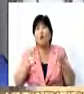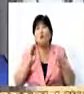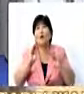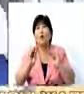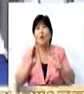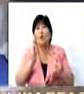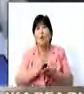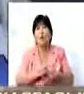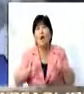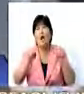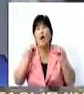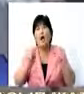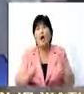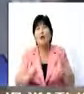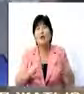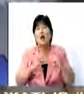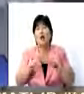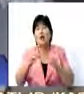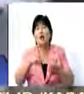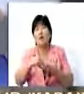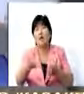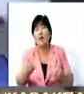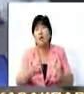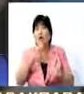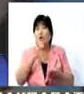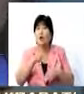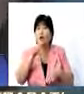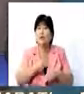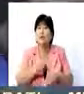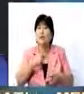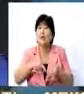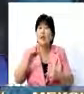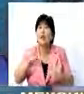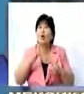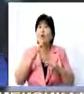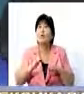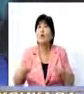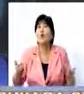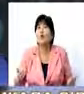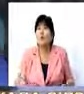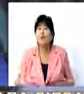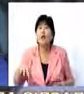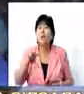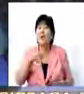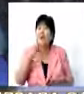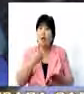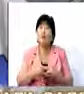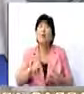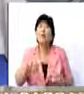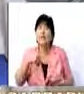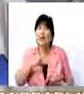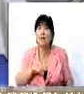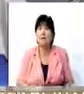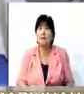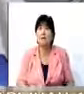құрылғылары орнатылған арнайы 3 микроавтобус алды. Жауапкершілікті сезінген кәсіпкер бүлдіршіндердің өмірі бәрінен қымбат екенін айтады.